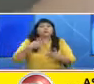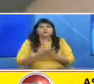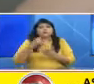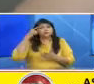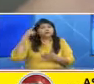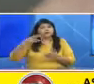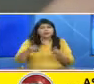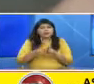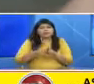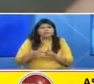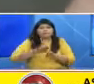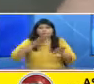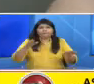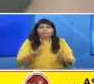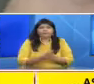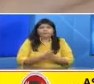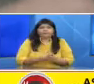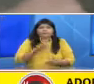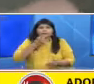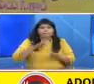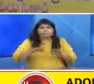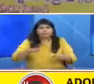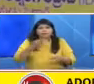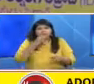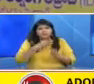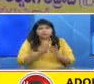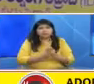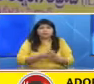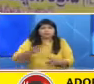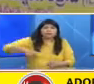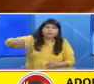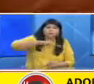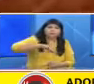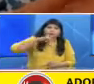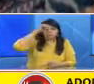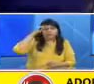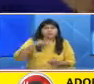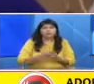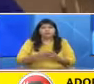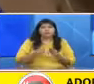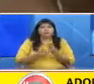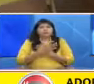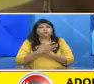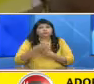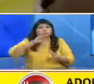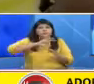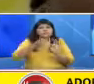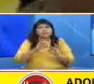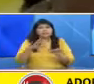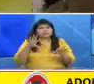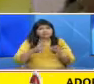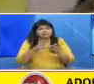की नींव है। पोषण अभियान के अंतर्गत पूरे देश भर में आधुनिक वैज्ञानिक तरीकों